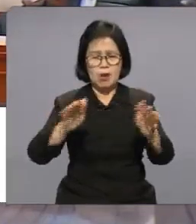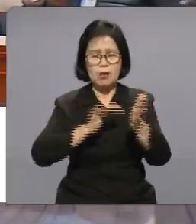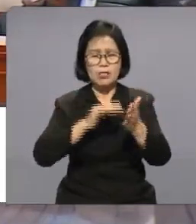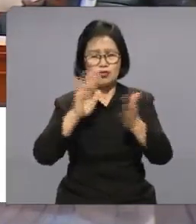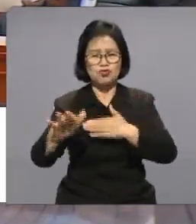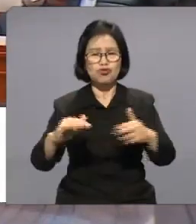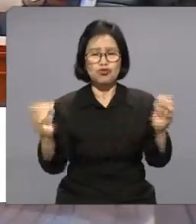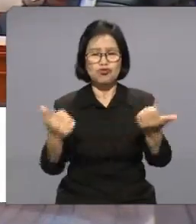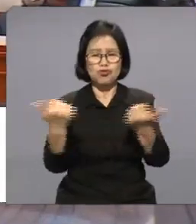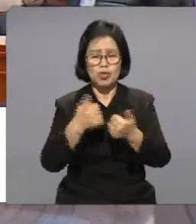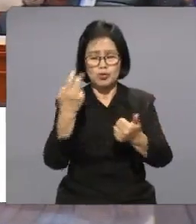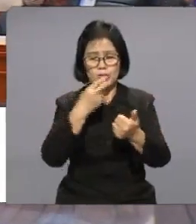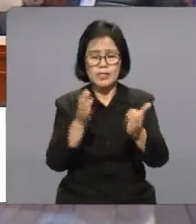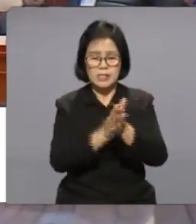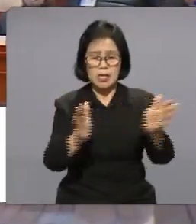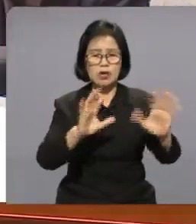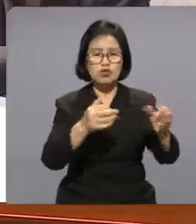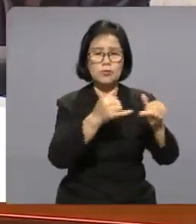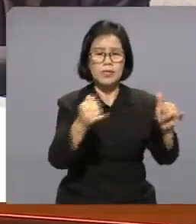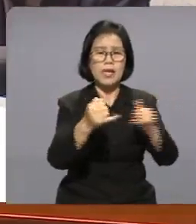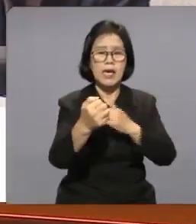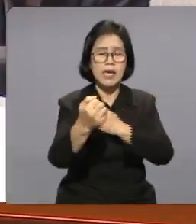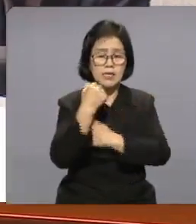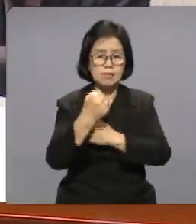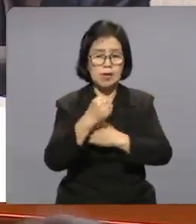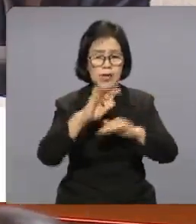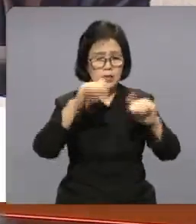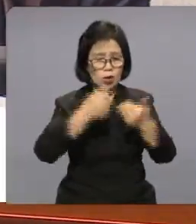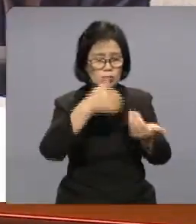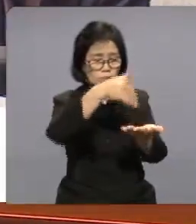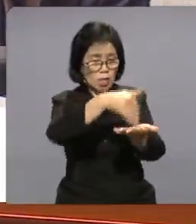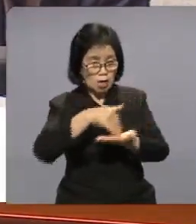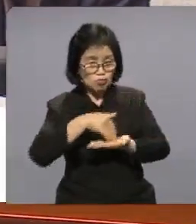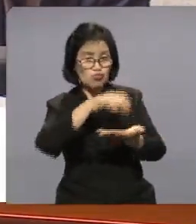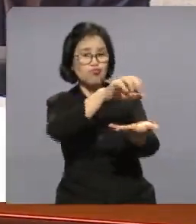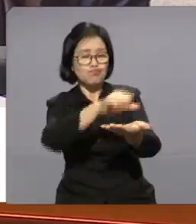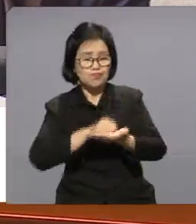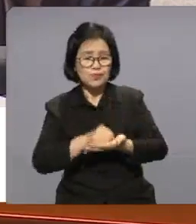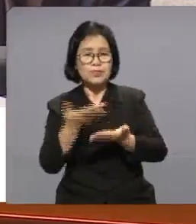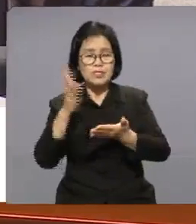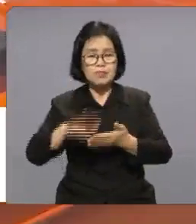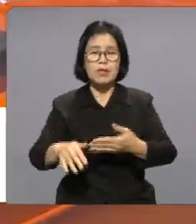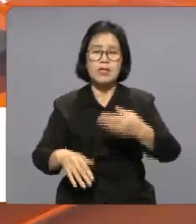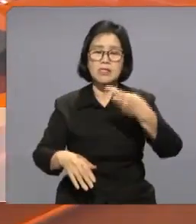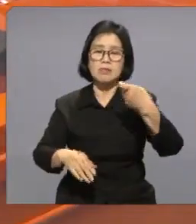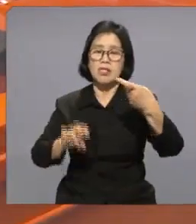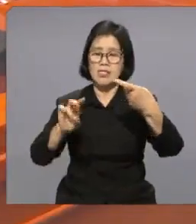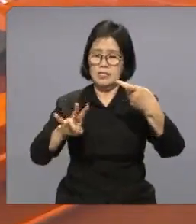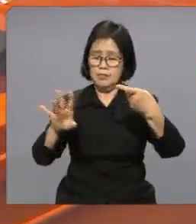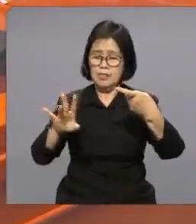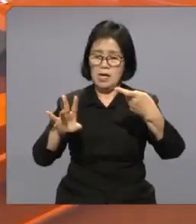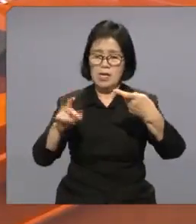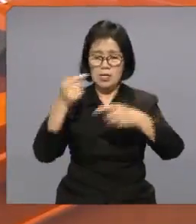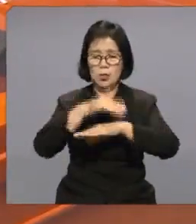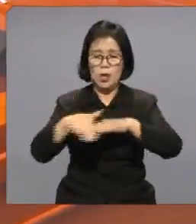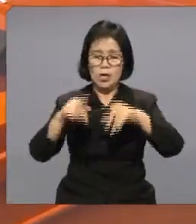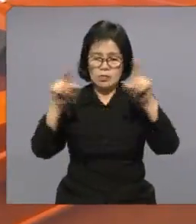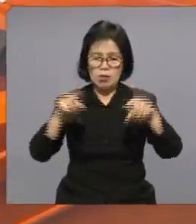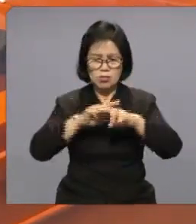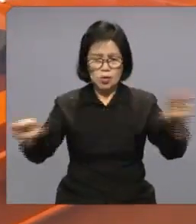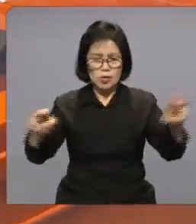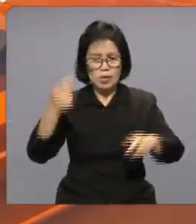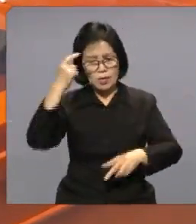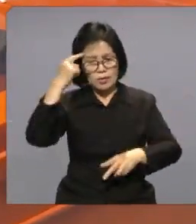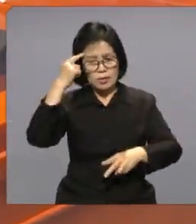국정조사를 시작하자는 국민의힘의 역제안을 수용하면서도 오는 24일 계획서 처리 의지는 꺾지